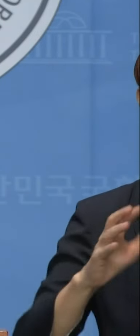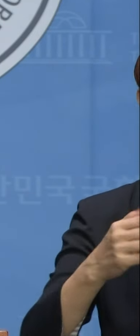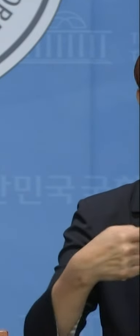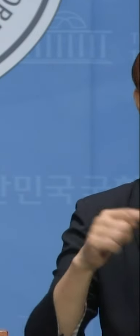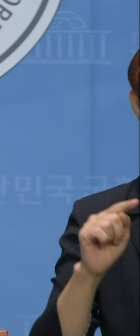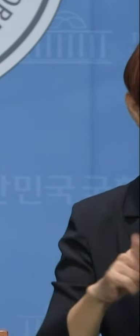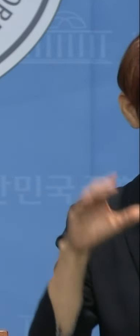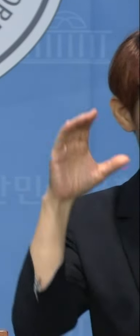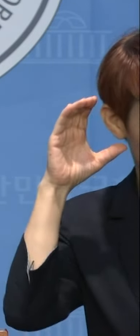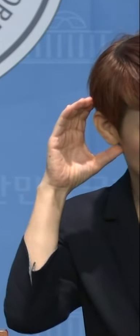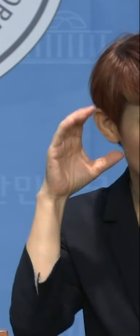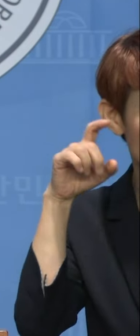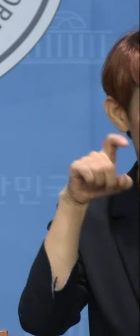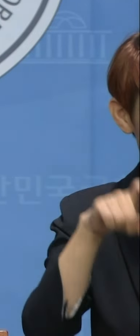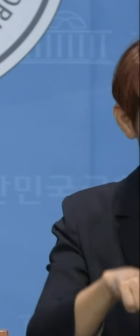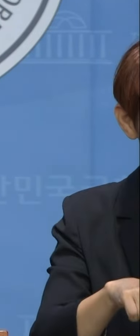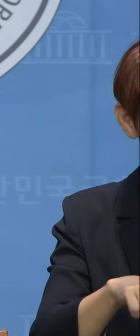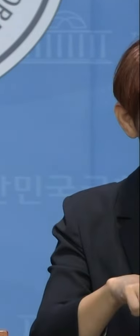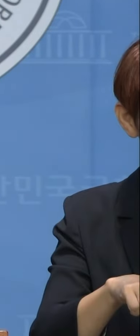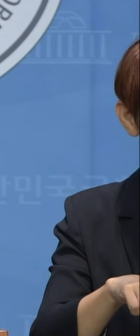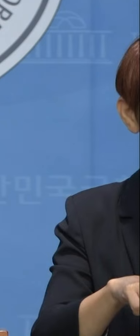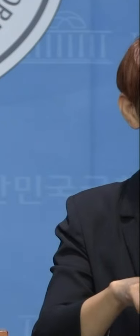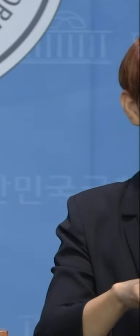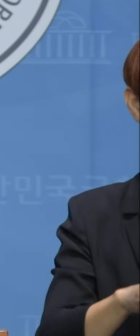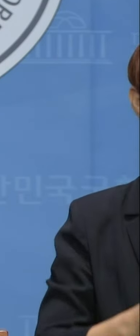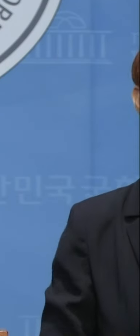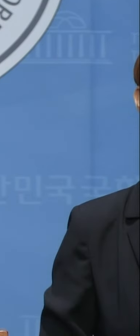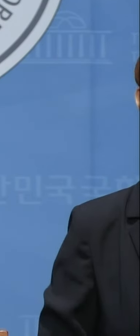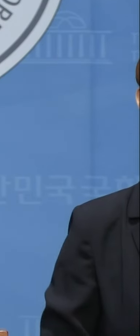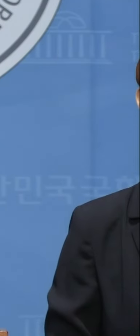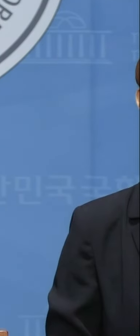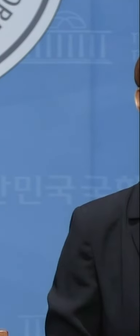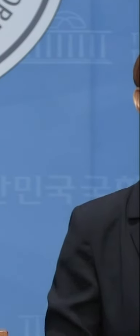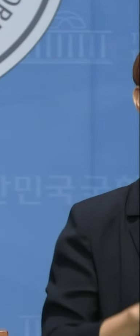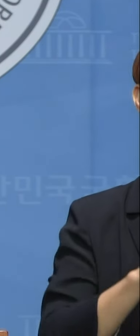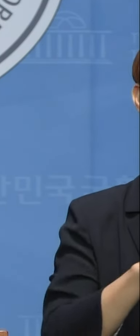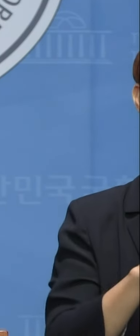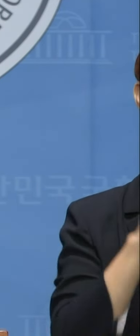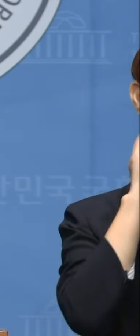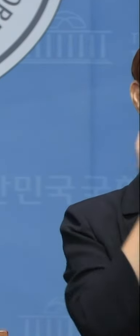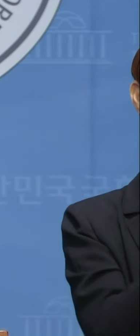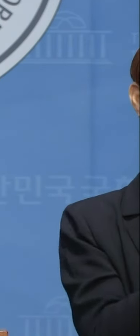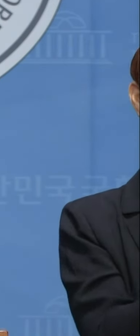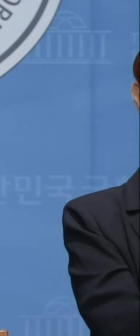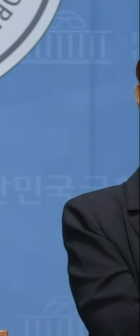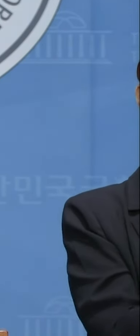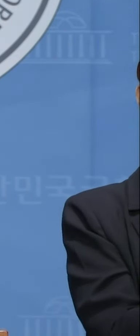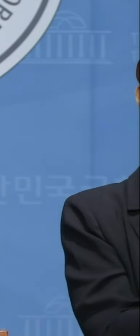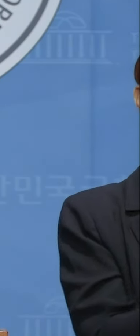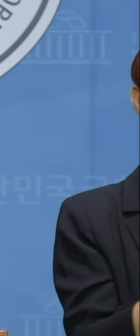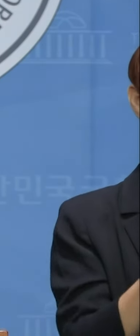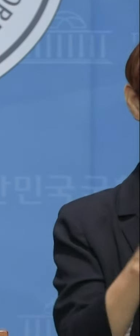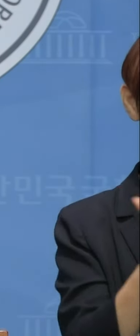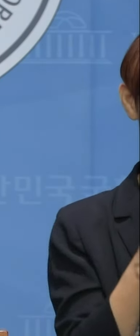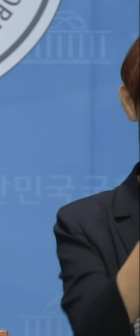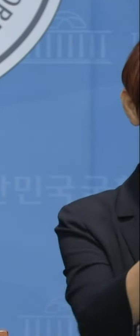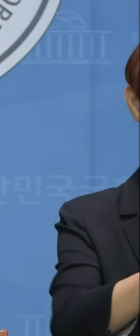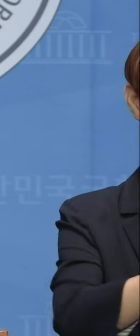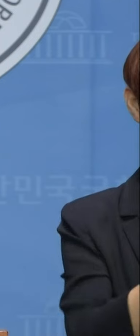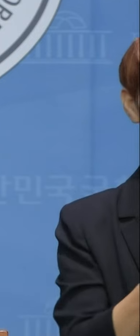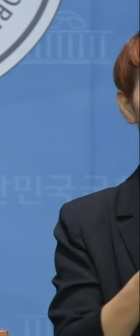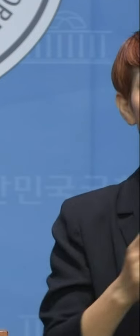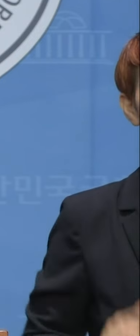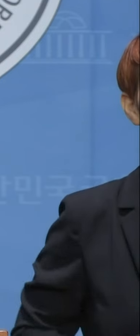청취가 목적이라면 민정수석실 신설 대신 해병대원 김건희 여사